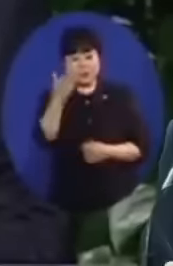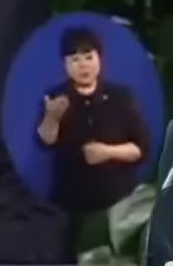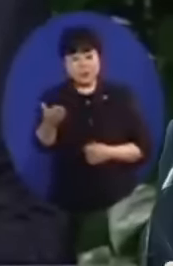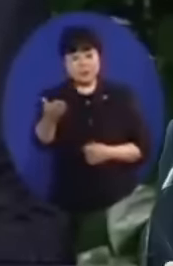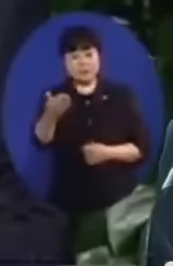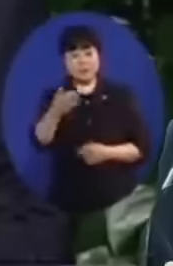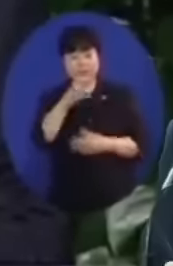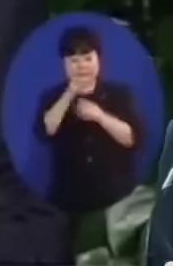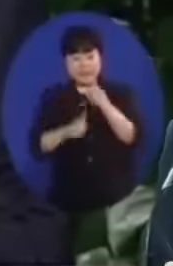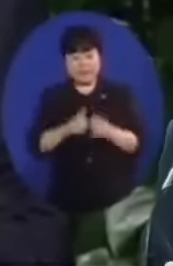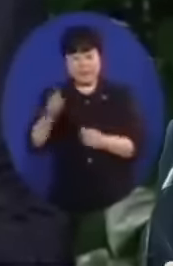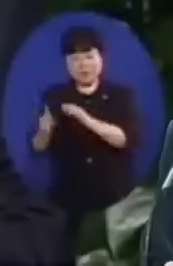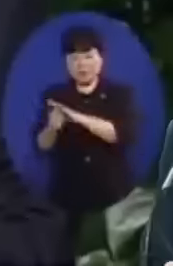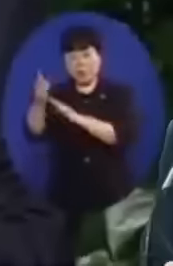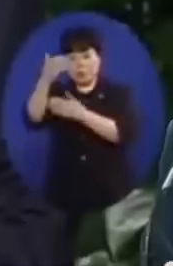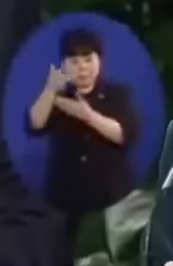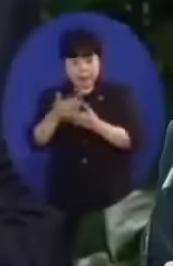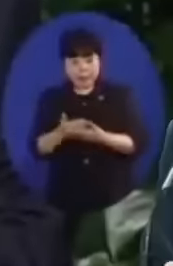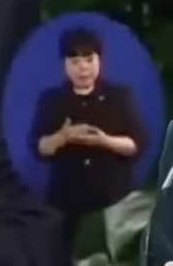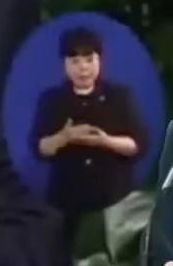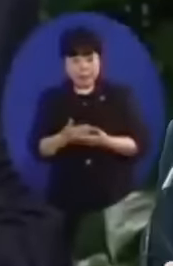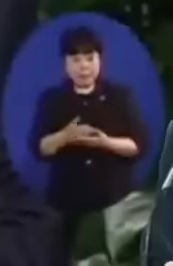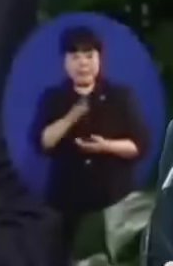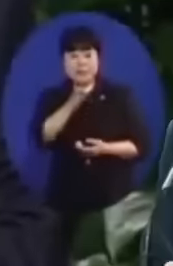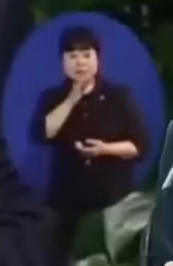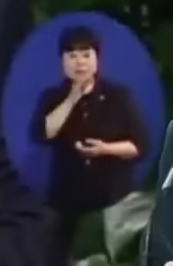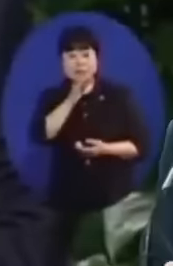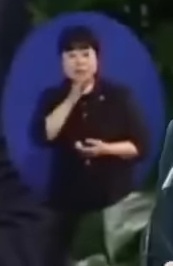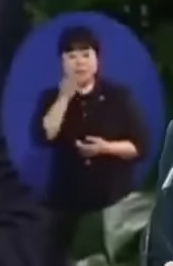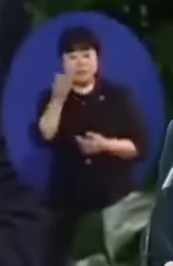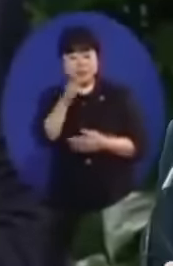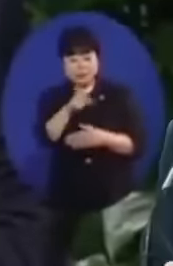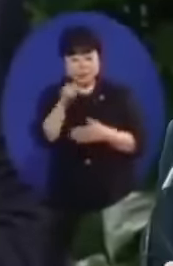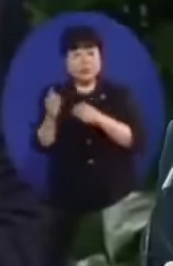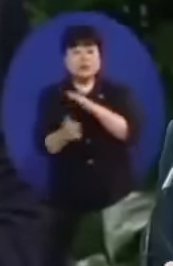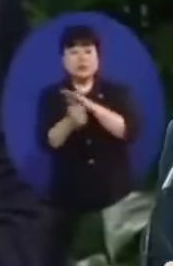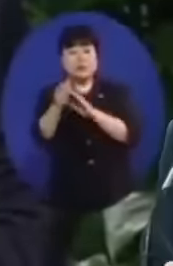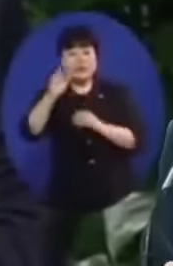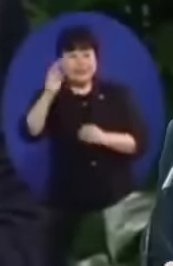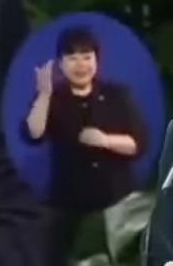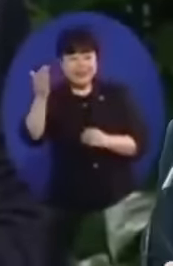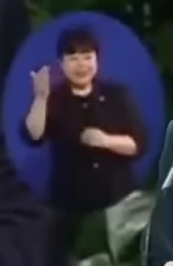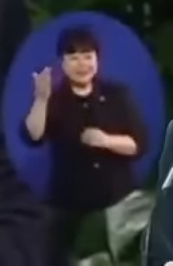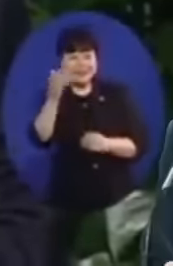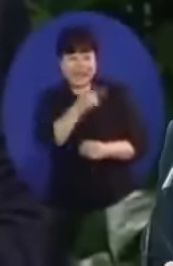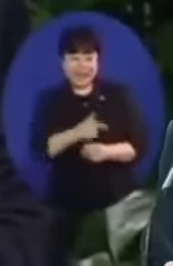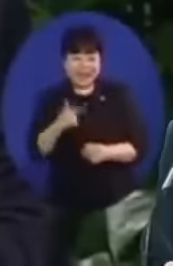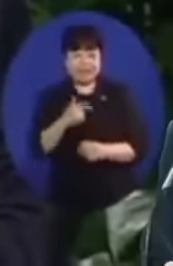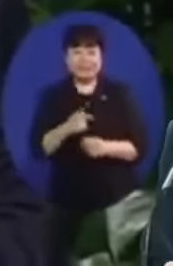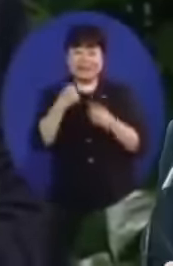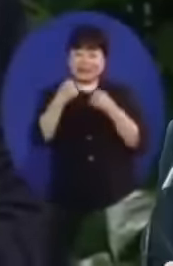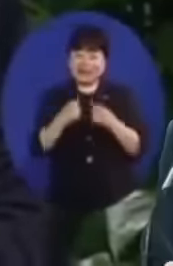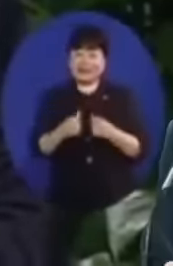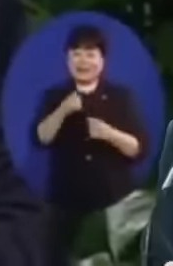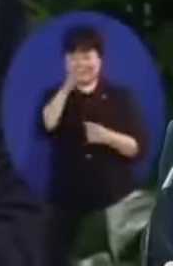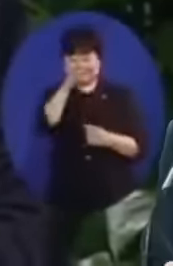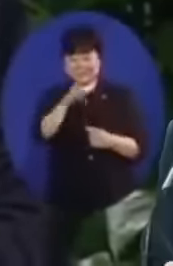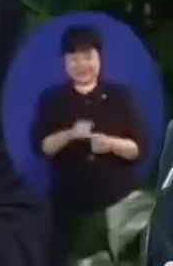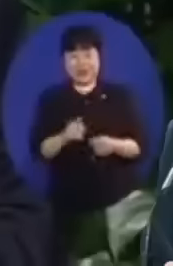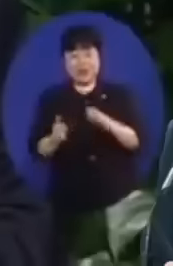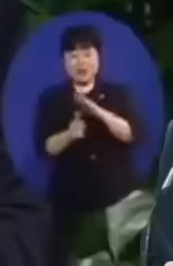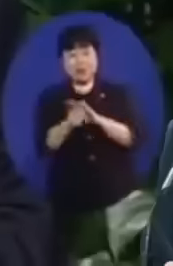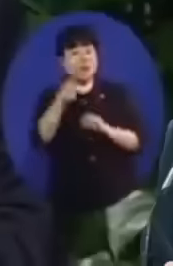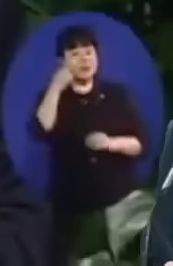여러분은 하나님의 소원을 받았지만은 실상은 그것이 여러분 소원이 되어서 여러분 가슴 소리입니다. 소원이